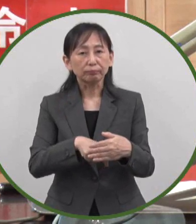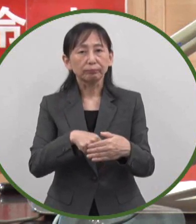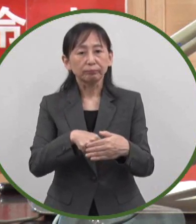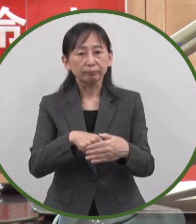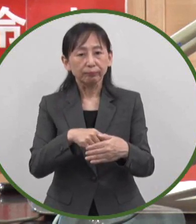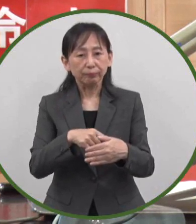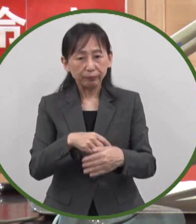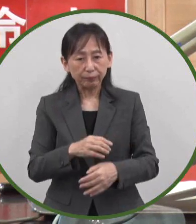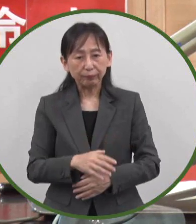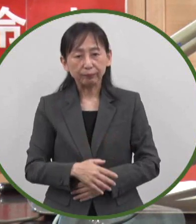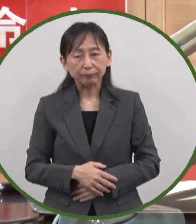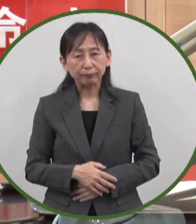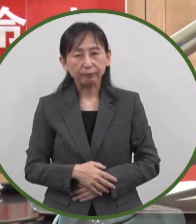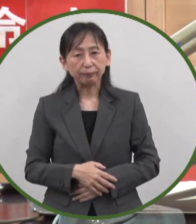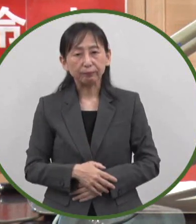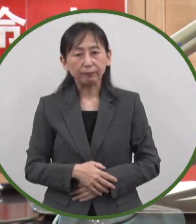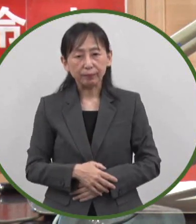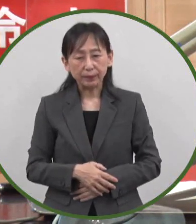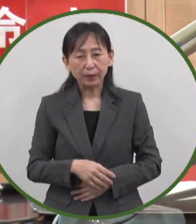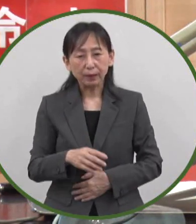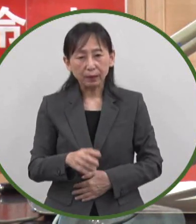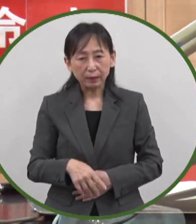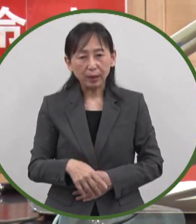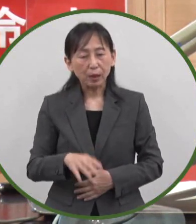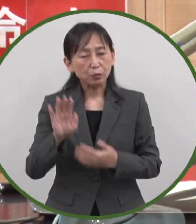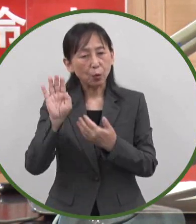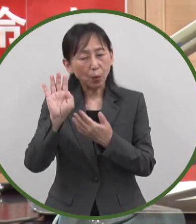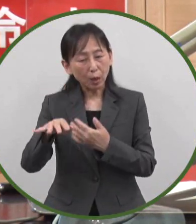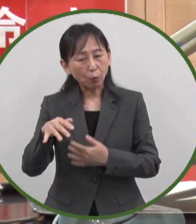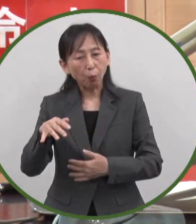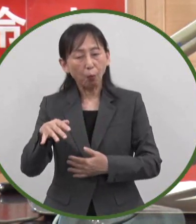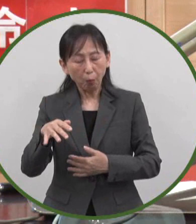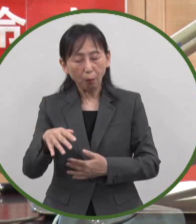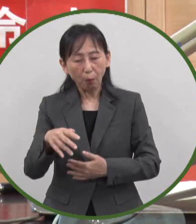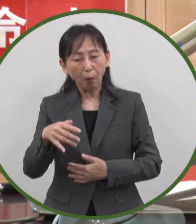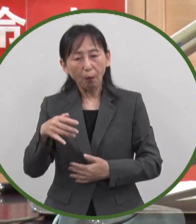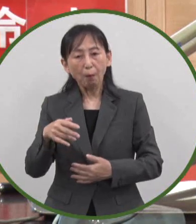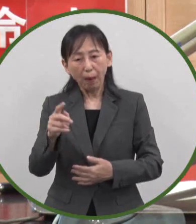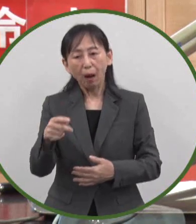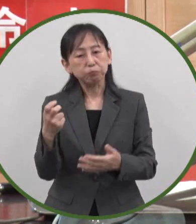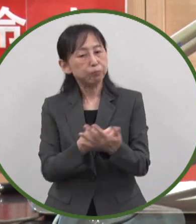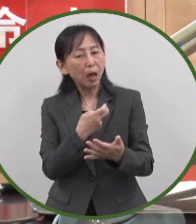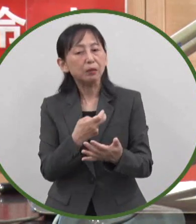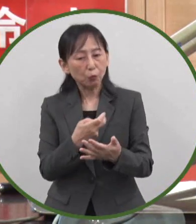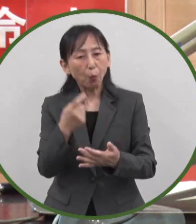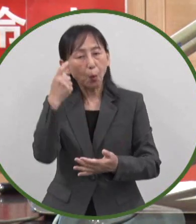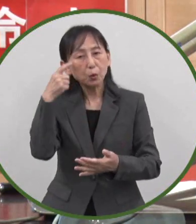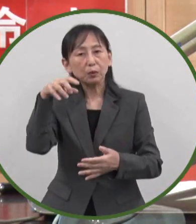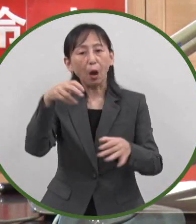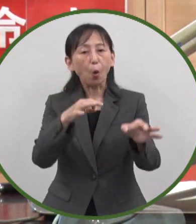この見回りを受けてですね、電話で要請をしたり、